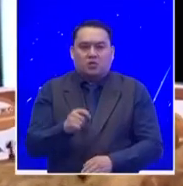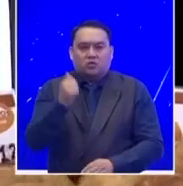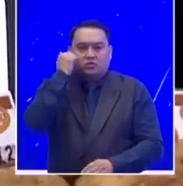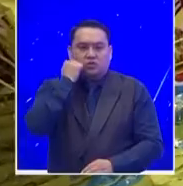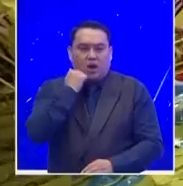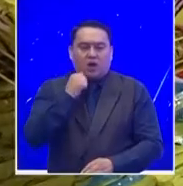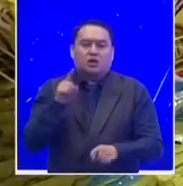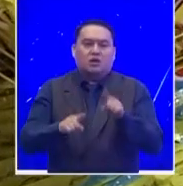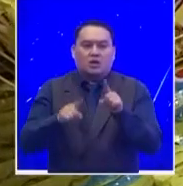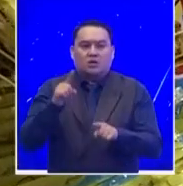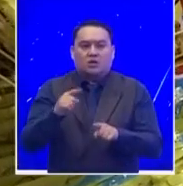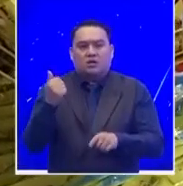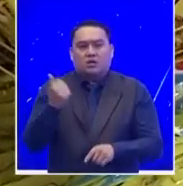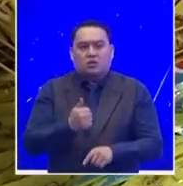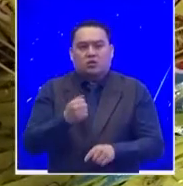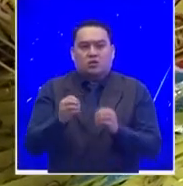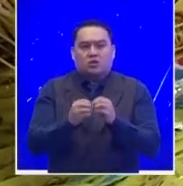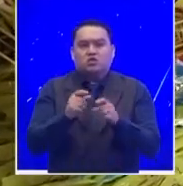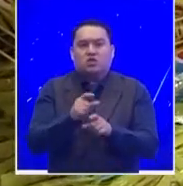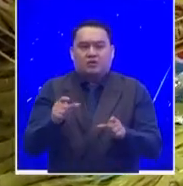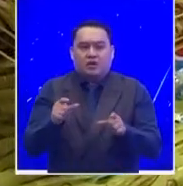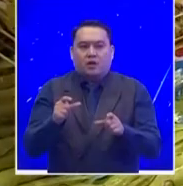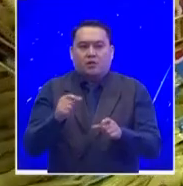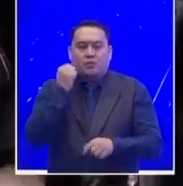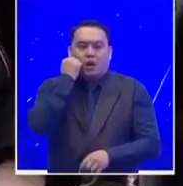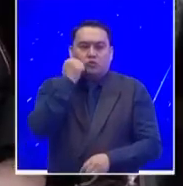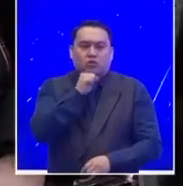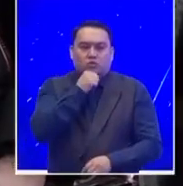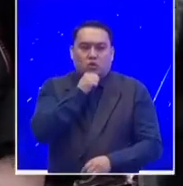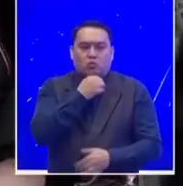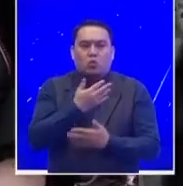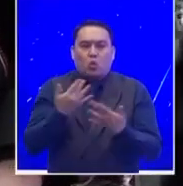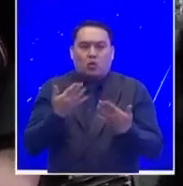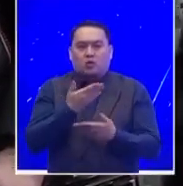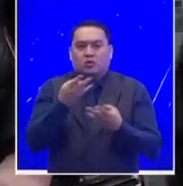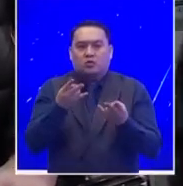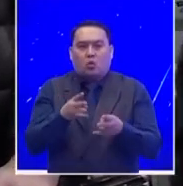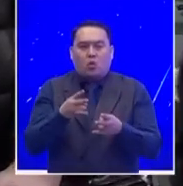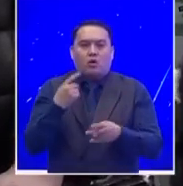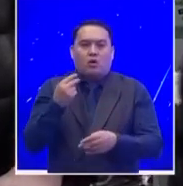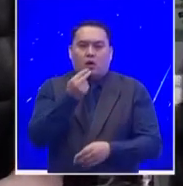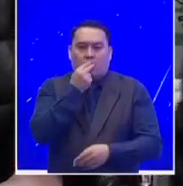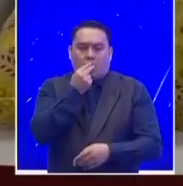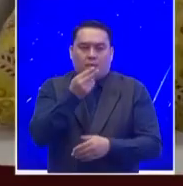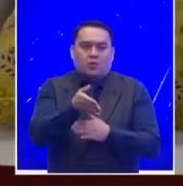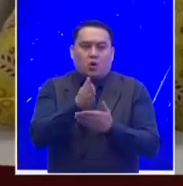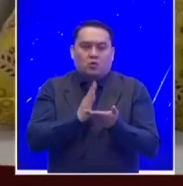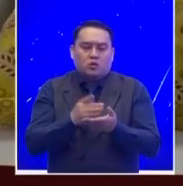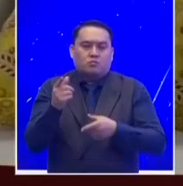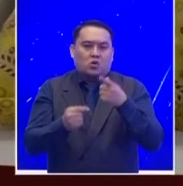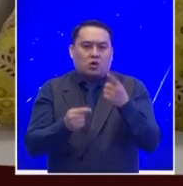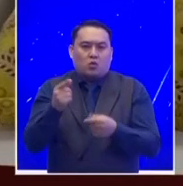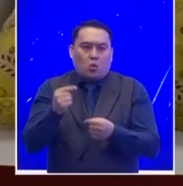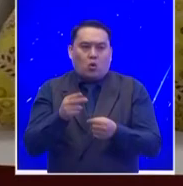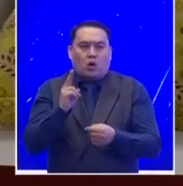люди редко, за неделю около 10 человек. Берут бабушки, дедушки не столь много, к примеру, только хлеб и молоко. Однако есть и